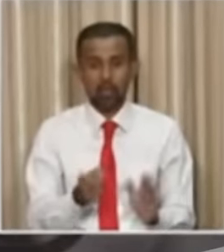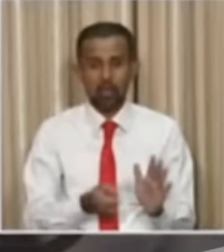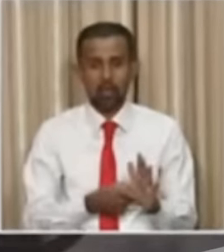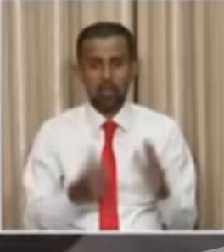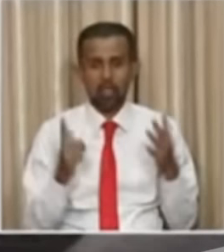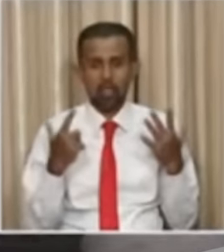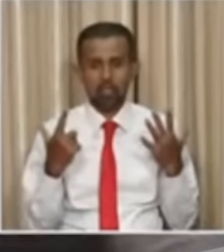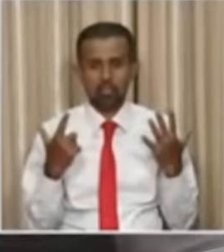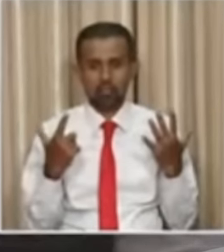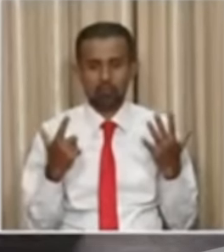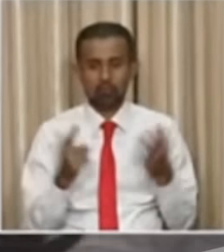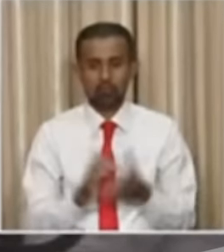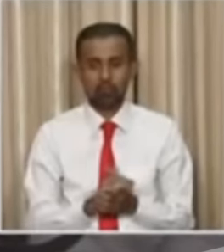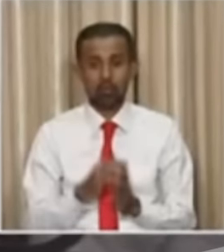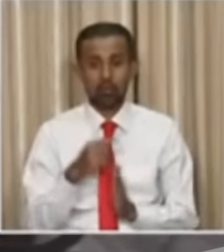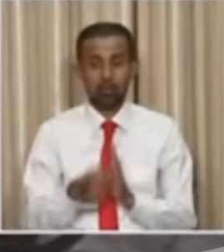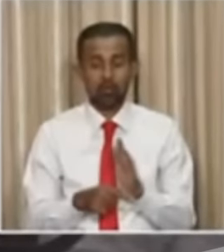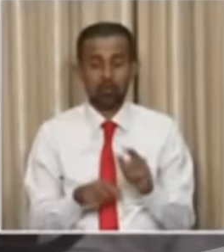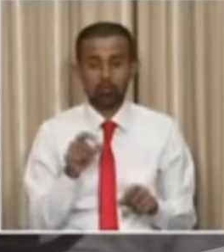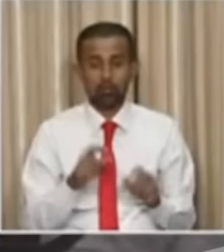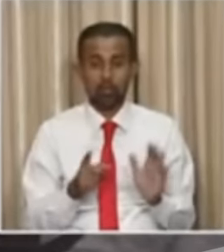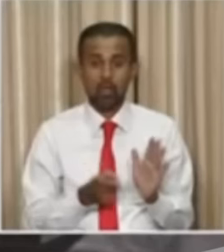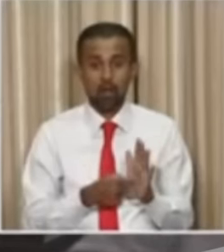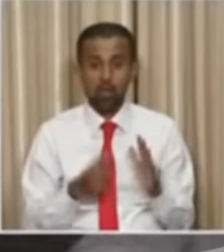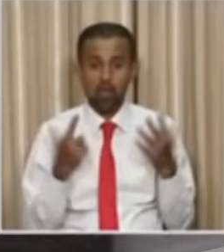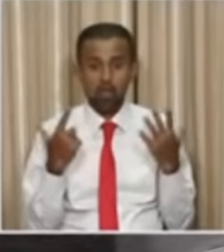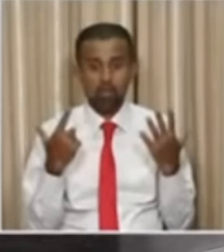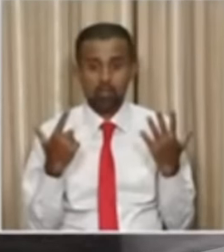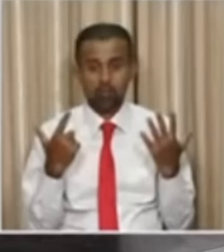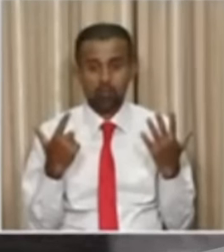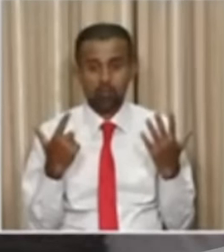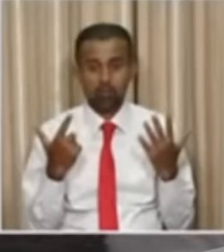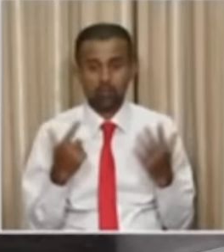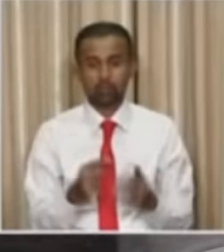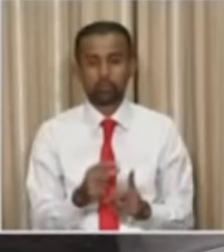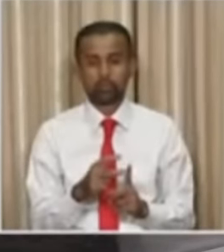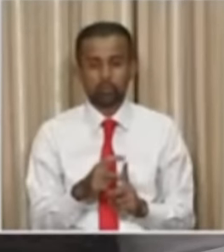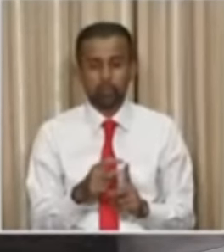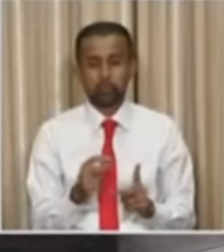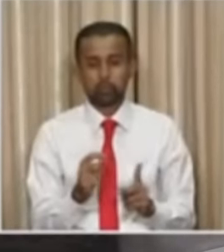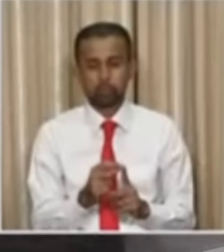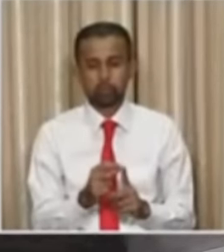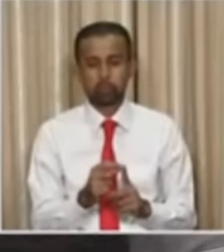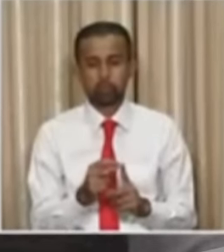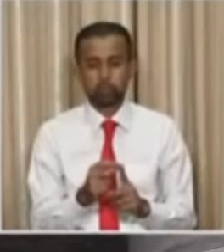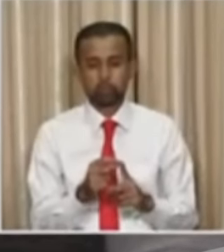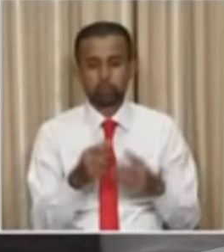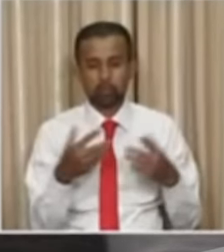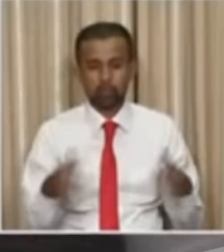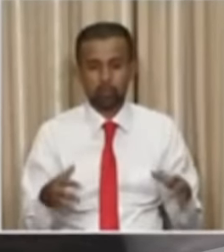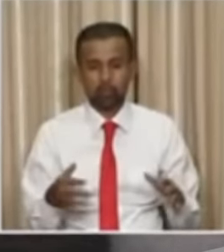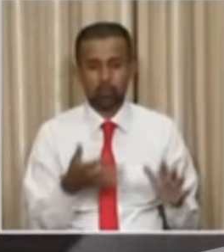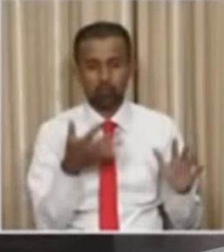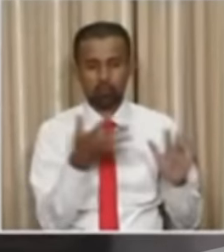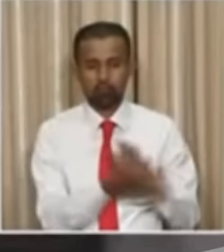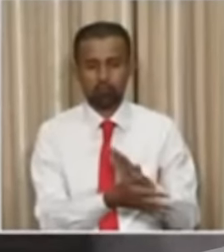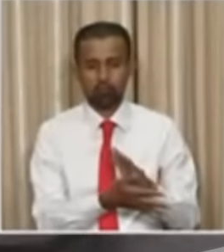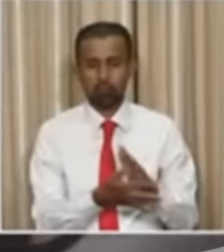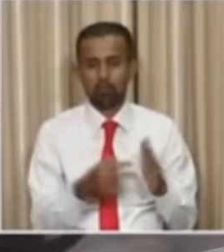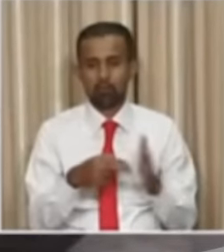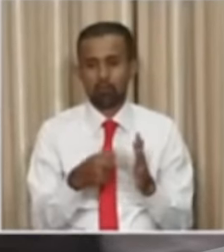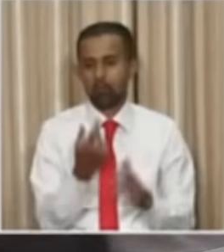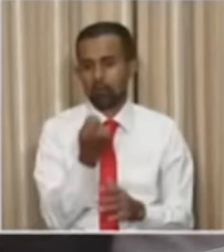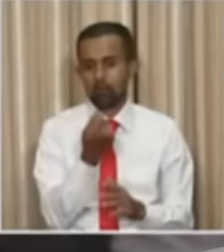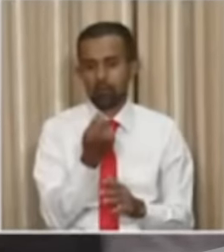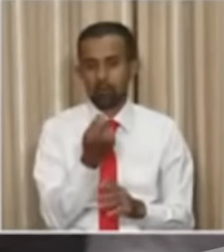ආසන්න ප්‍රමාණයක්. ඒත් රටේ ජනගහනයෙන් 170,000ක්ම අන්ත දුගී දුප්පත් බවට පත් කරලා තියෙන්නේ මේ වැරදි ආර්ථික